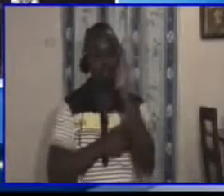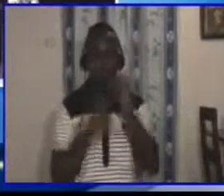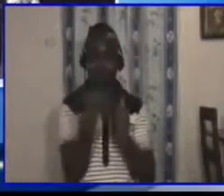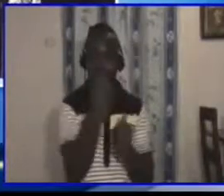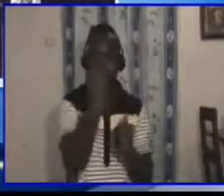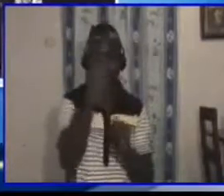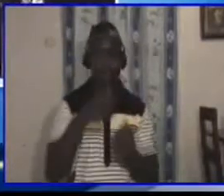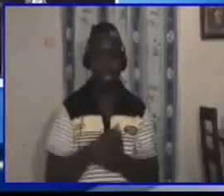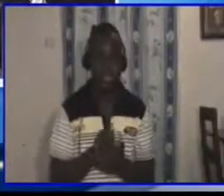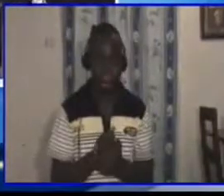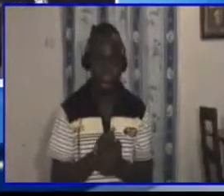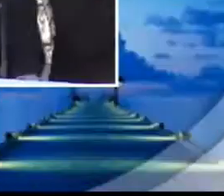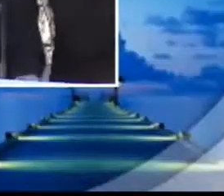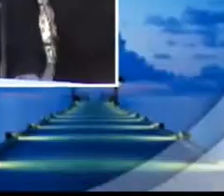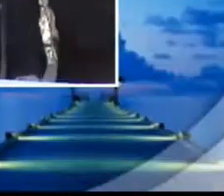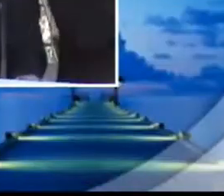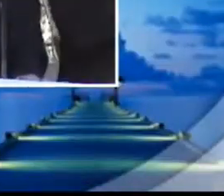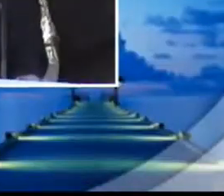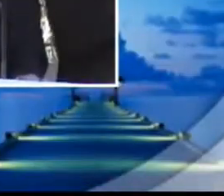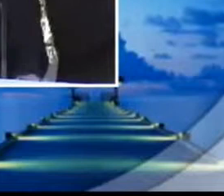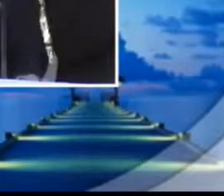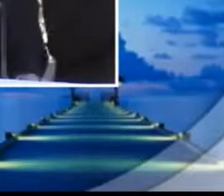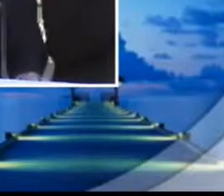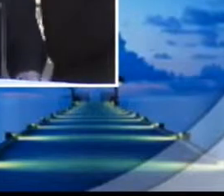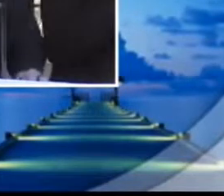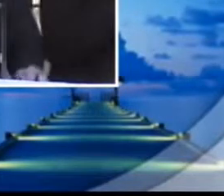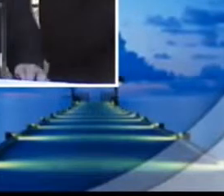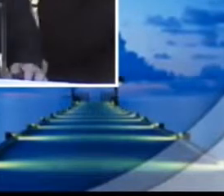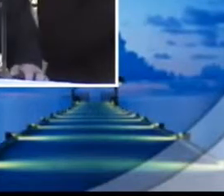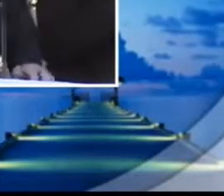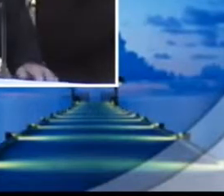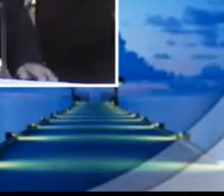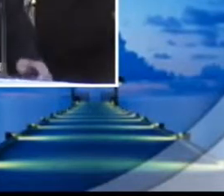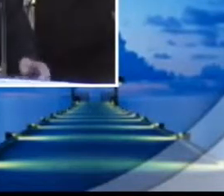indietro all'insegnamento degli apostoli